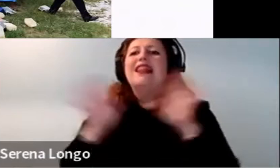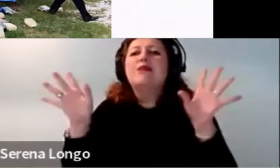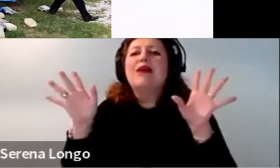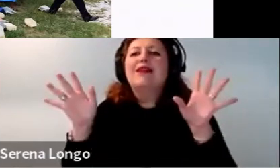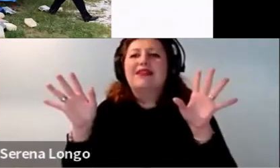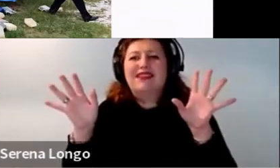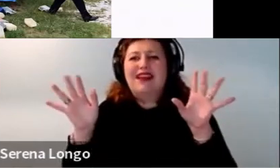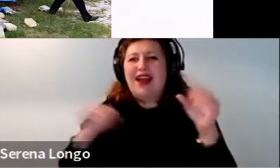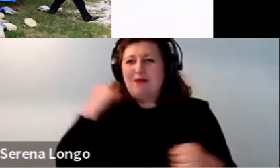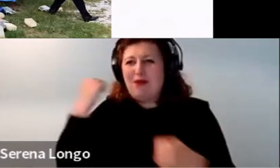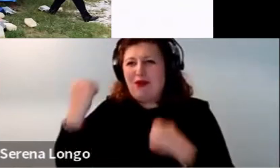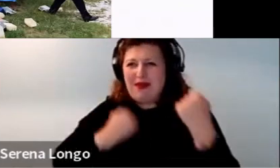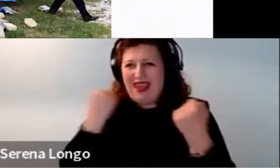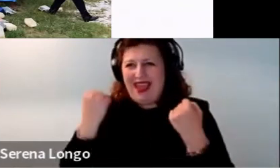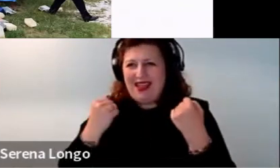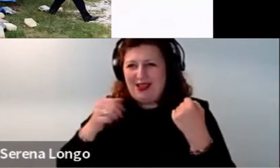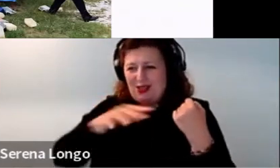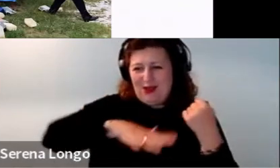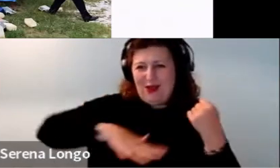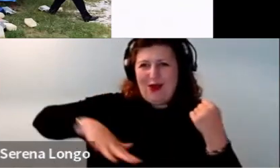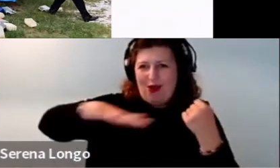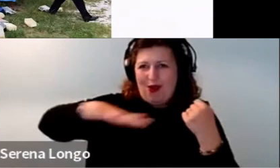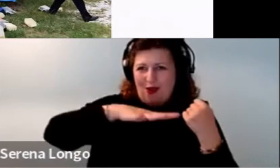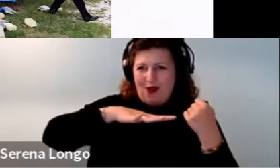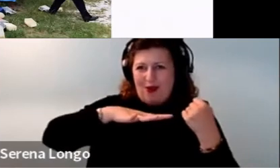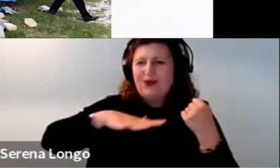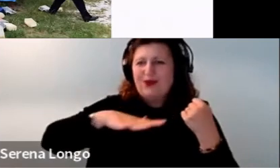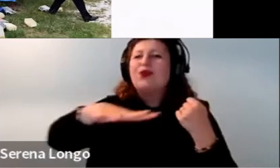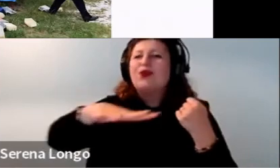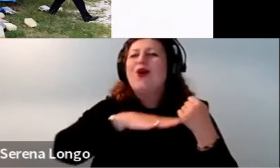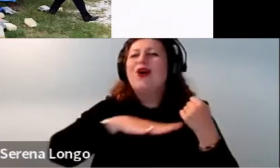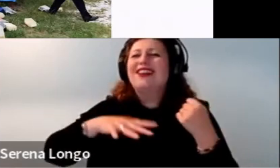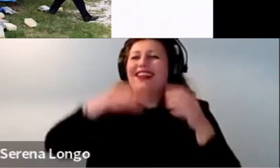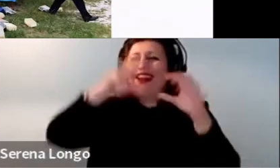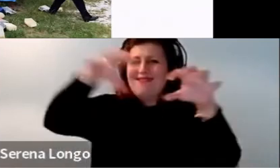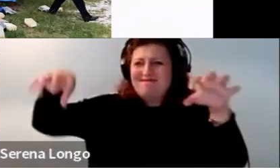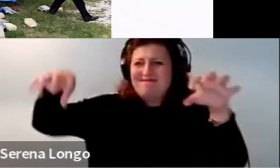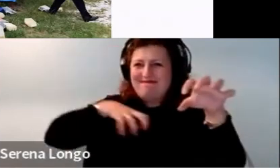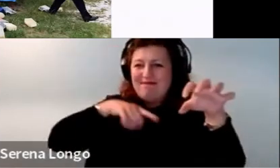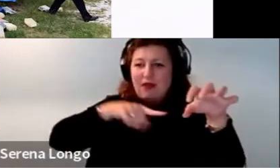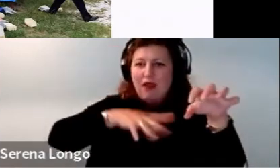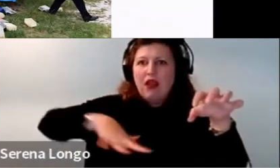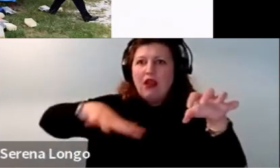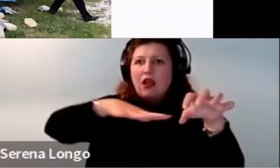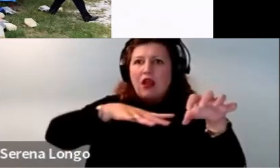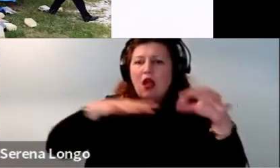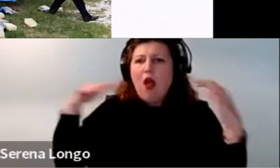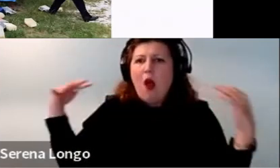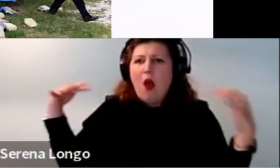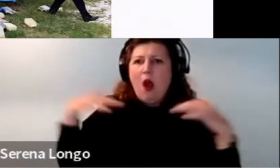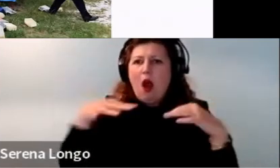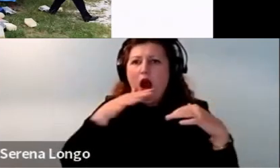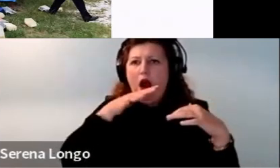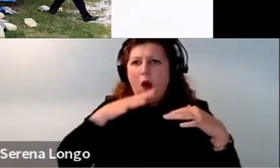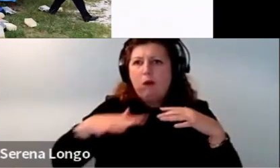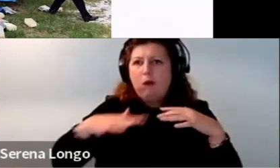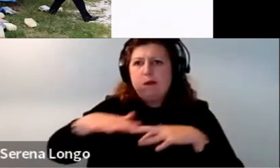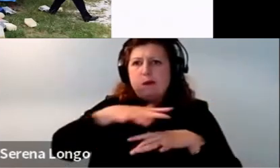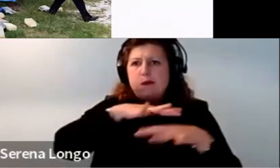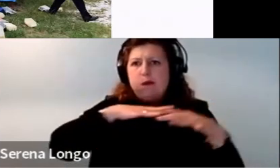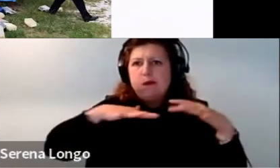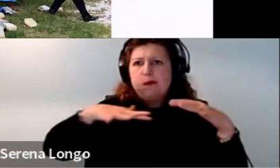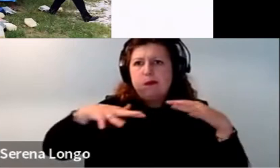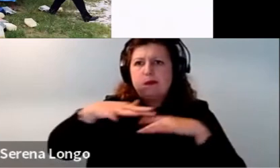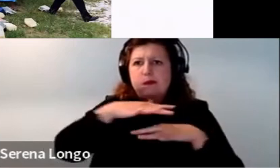anche all'interno del cortile dà l'idea di come possa essere difficile. Spesso, tra l'altro, quest'acqua